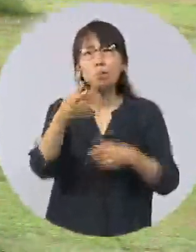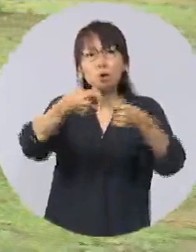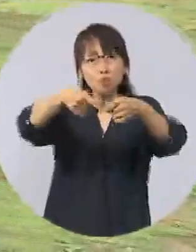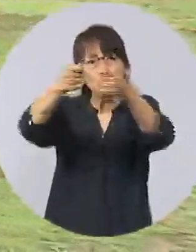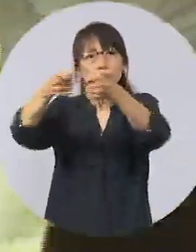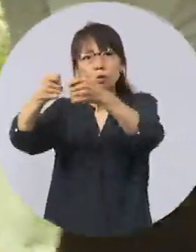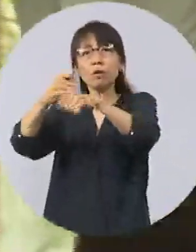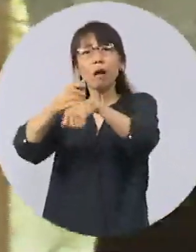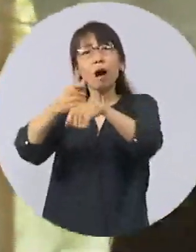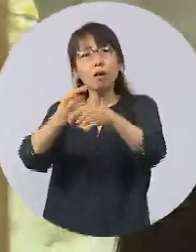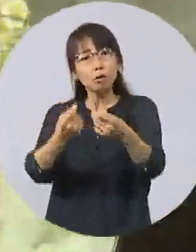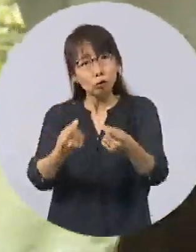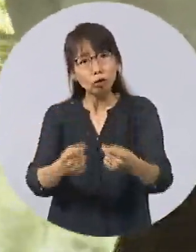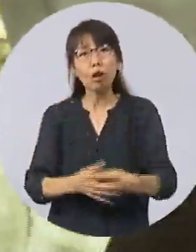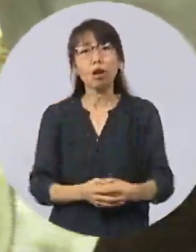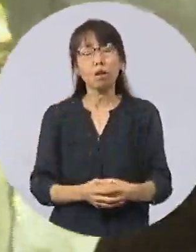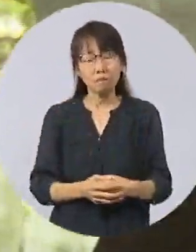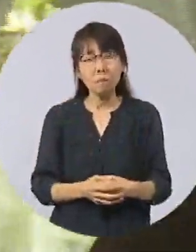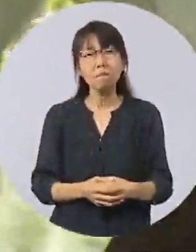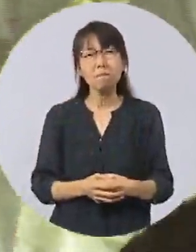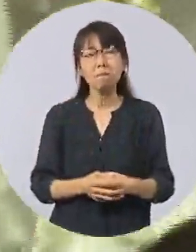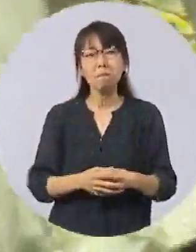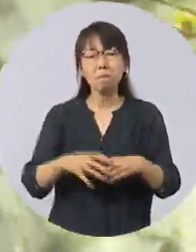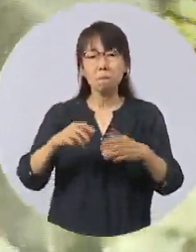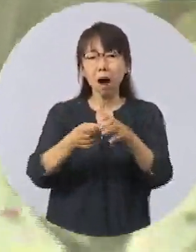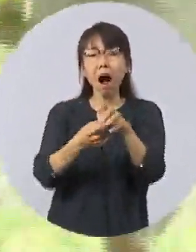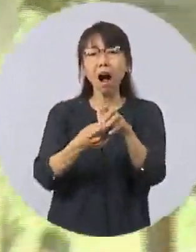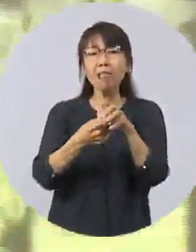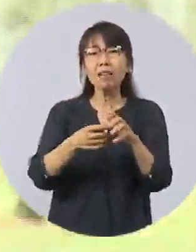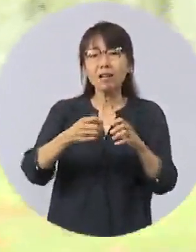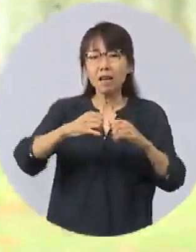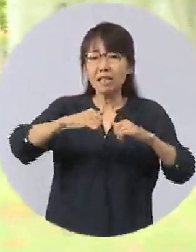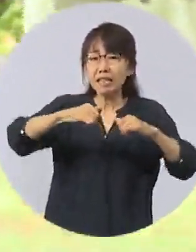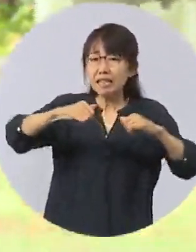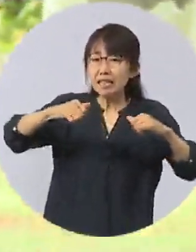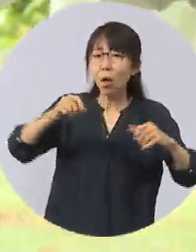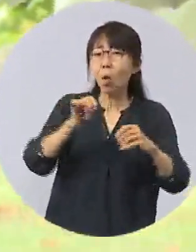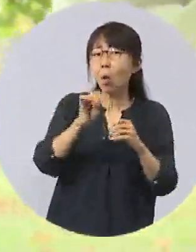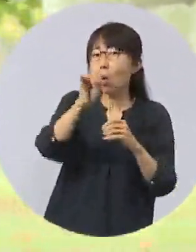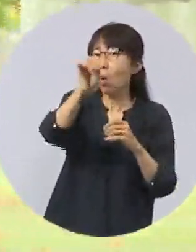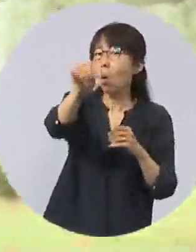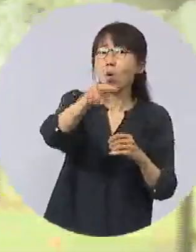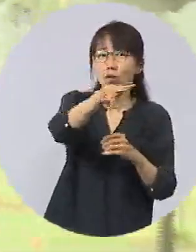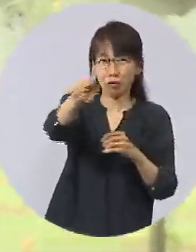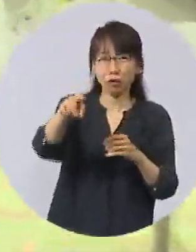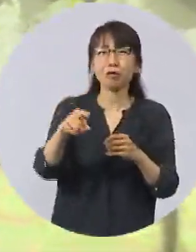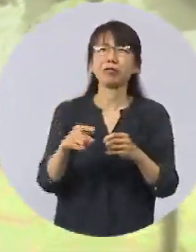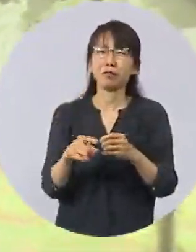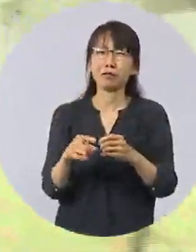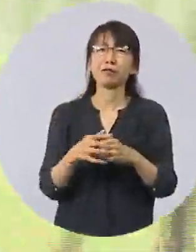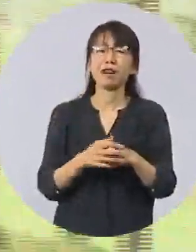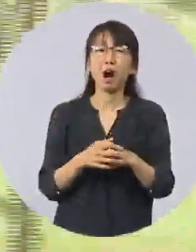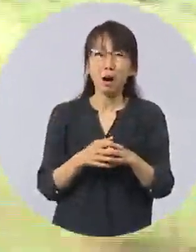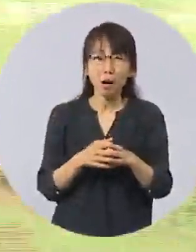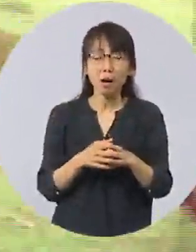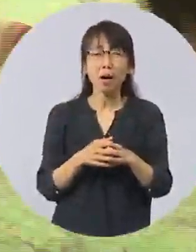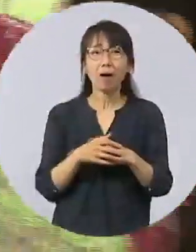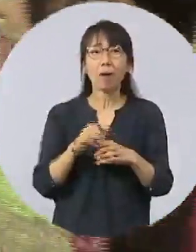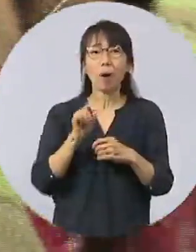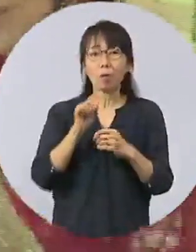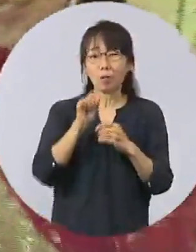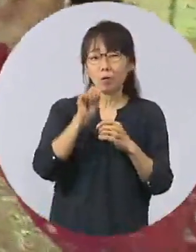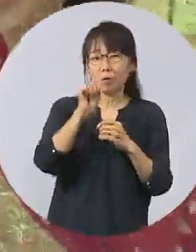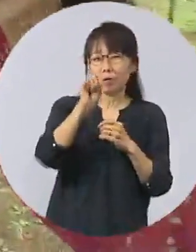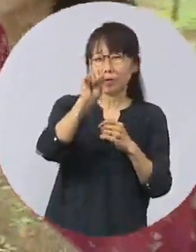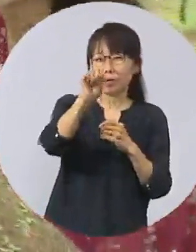ないですか。 まあそうですね、畑がねこう奥の方まで続くぐらいね、ちょっと面積があるんで、 見てください、もうどこまでも